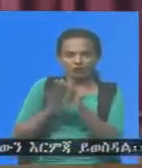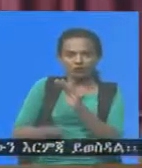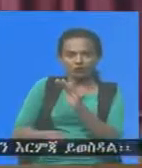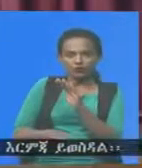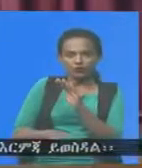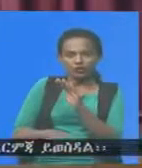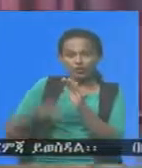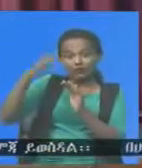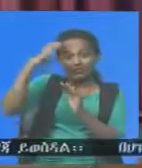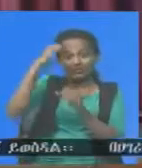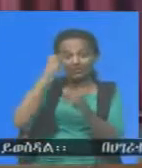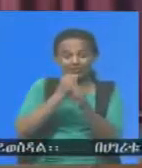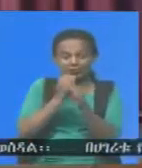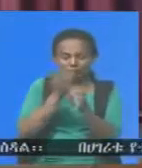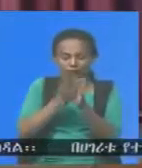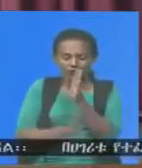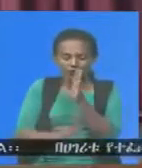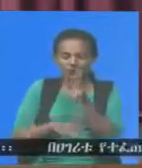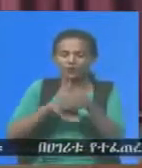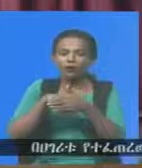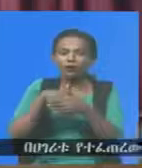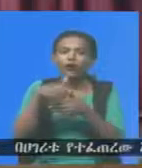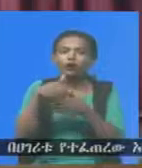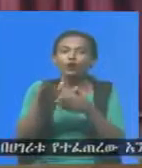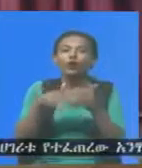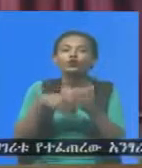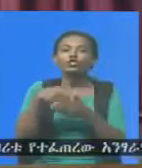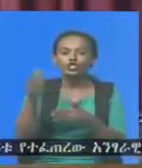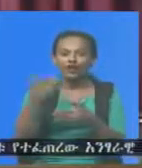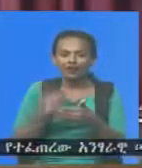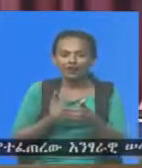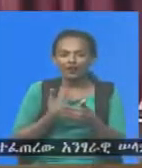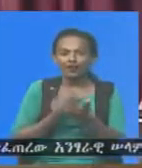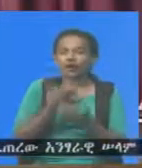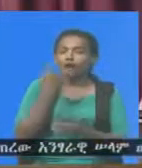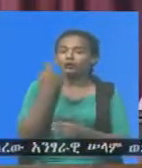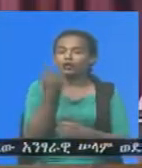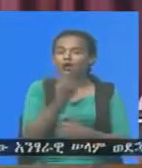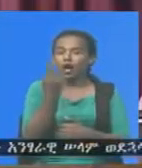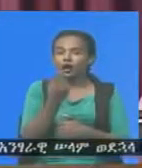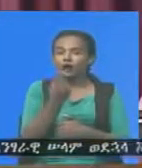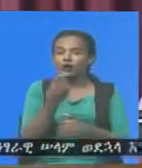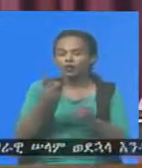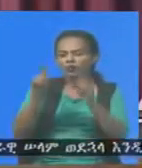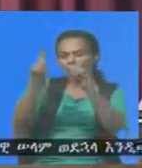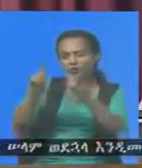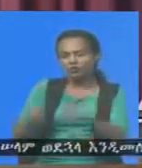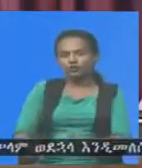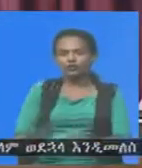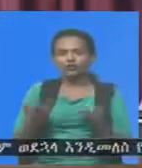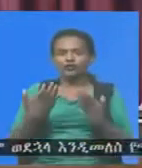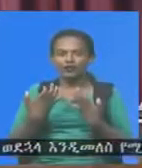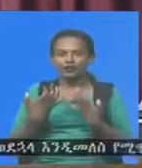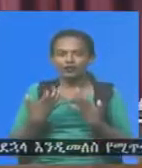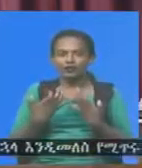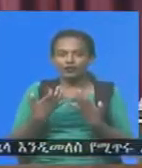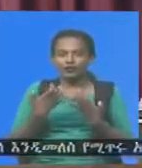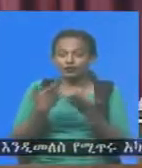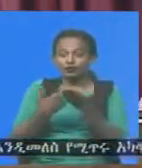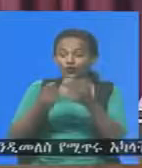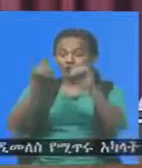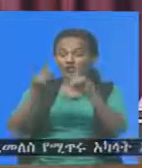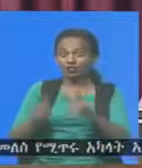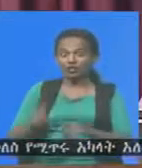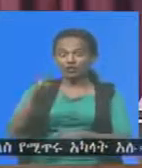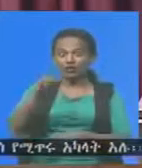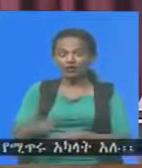መንግስት ስራውን ለማስፈጸም የሚያወጣው ወጪ የሀብት አጠቃቀሙን መፈተሽ ይፈልጋል። የሀብት አጠቃቀም መፈተሽ